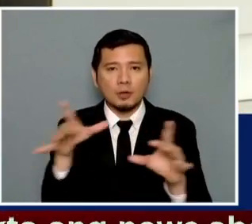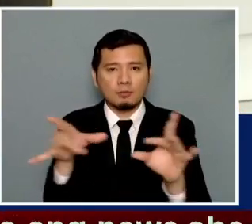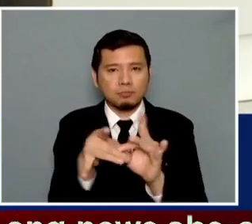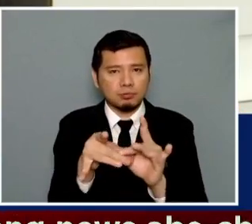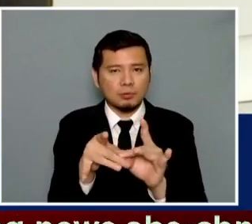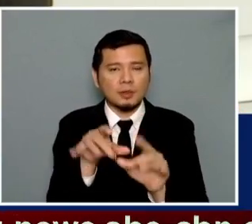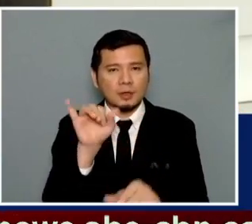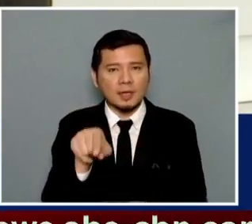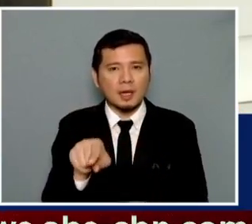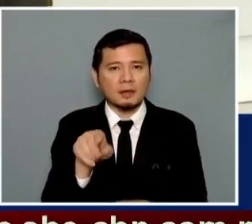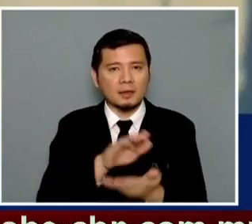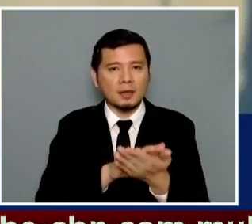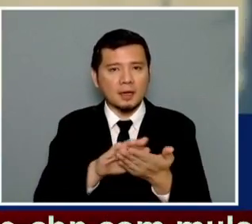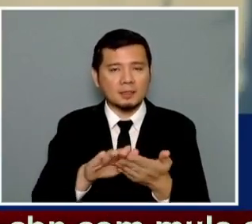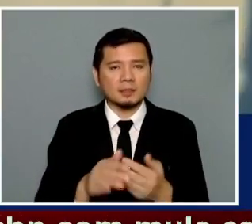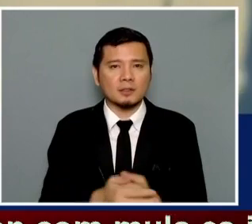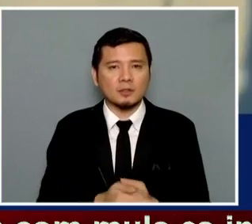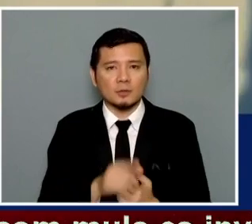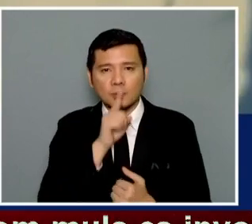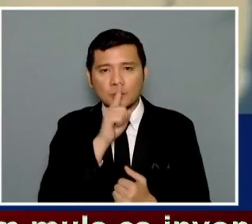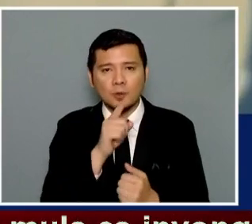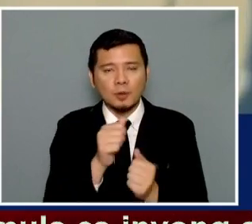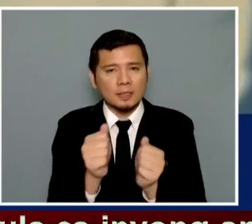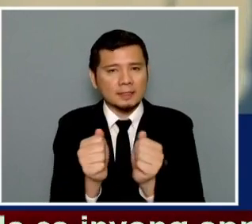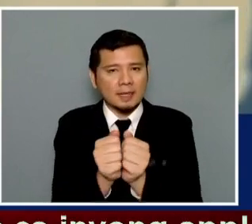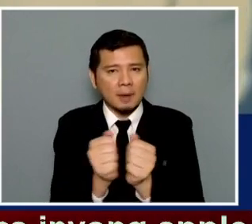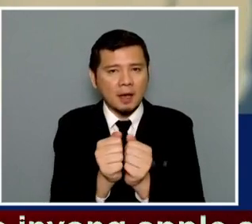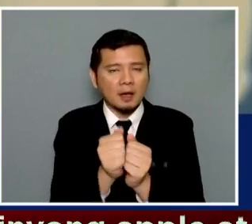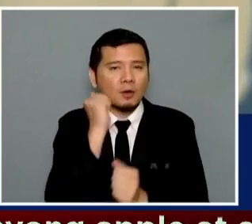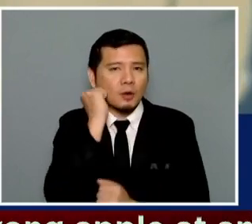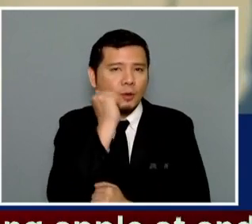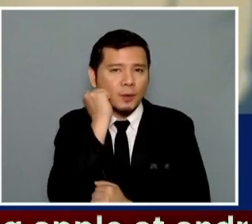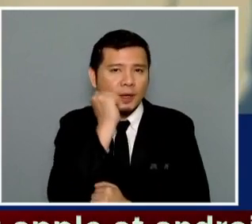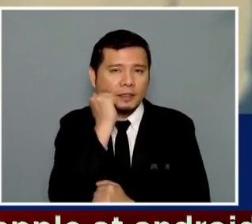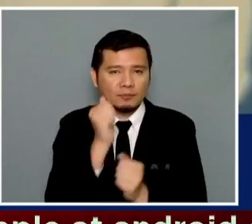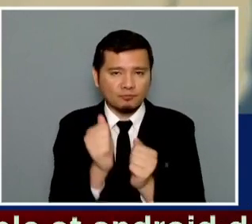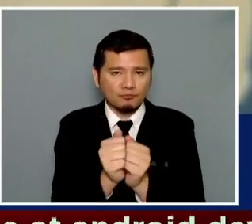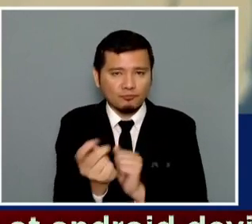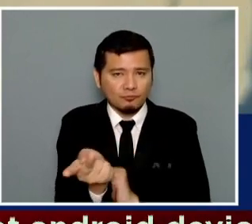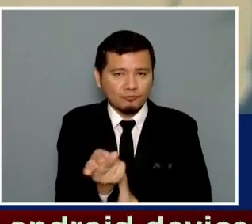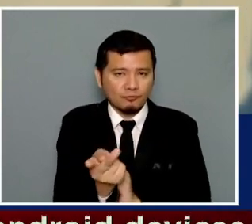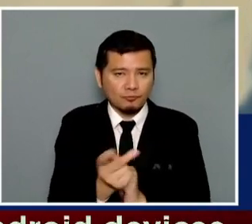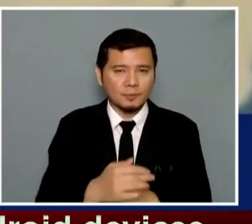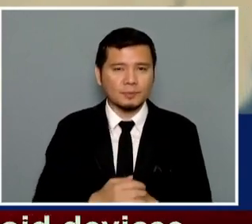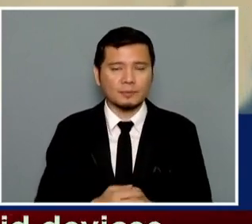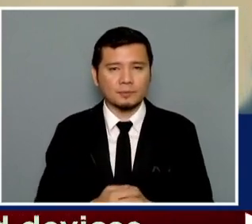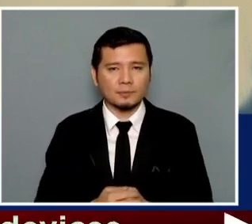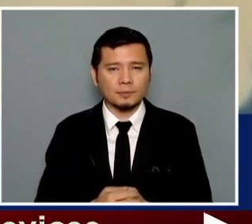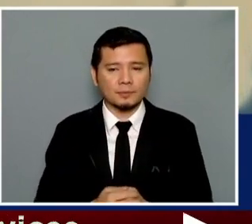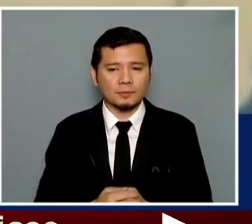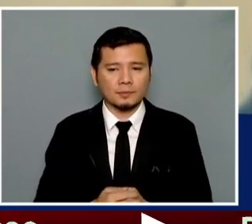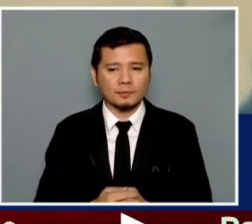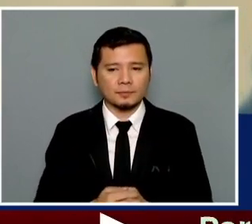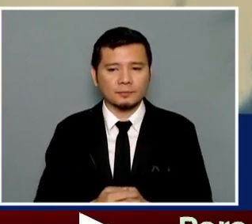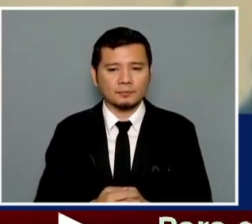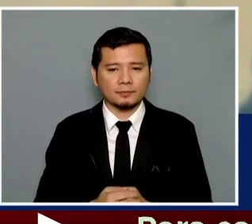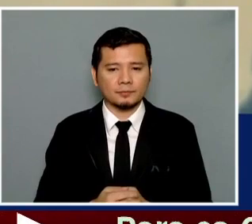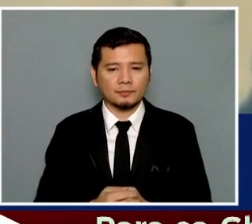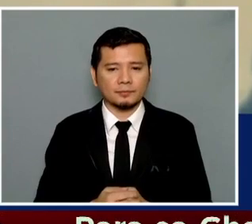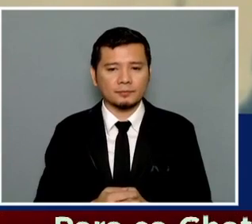talagang magkatabi sila para sa ganoon, sa kusama sila na ron, magkasama